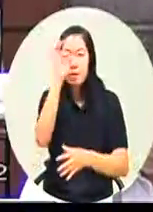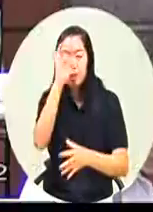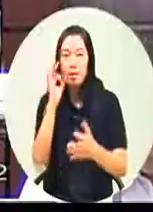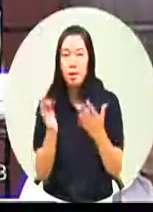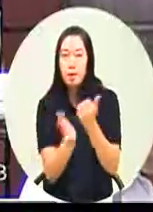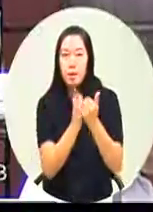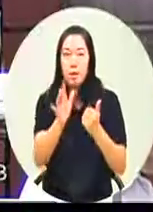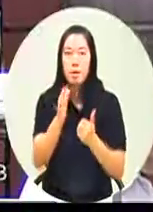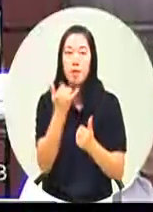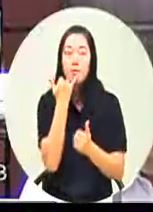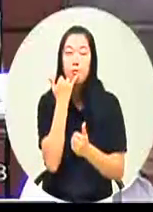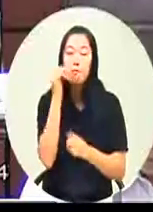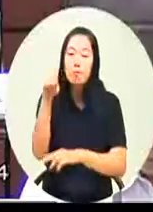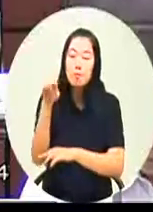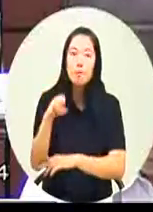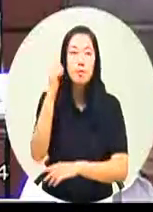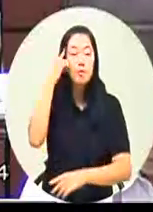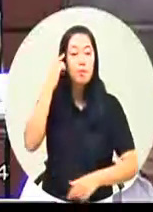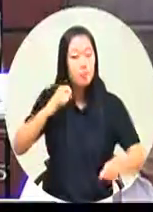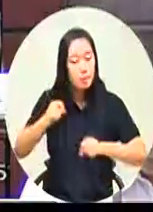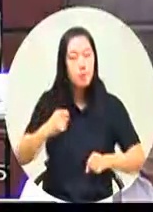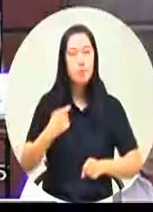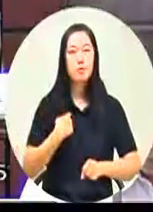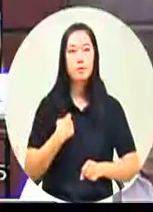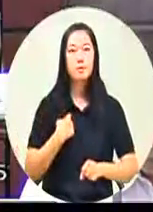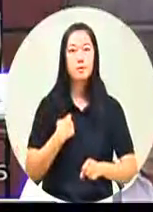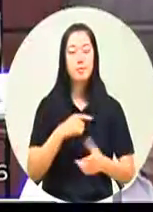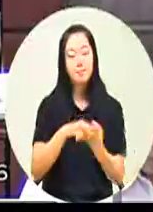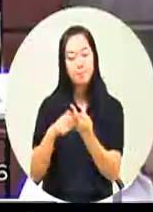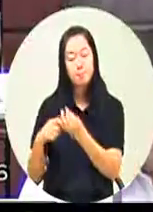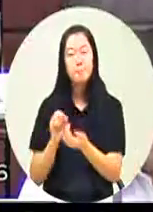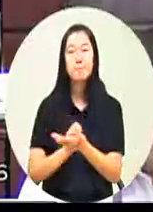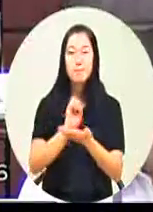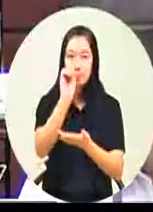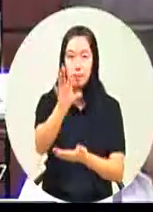市一个可行的方案，所以以上跟议员做这样的报告。